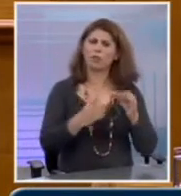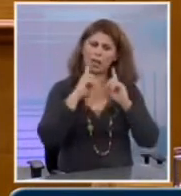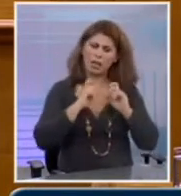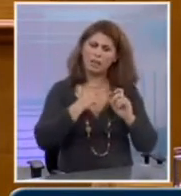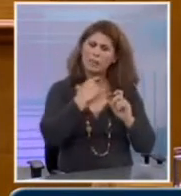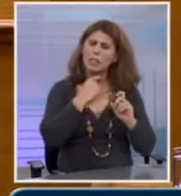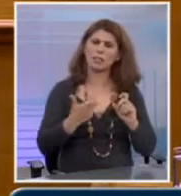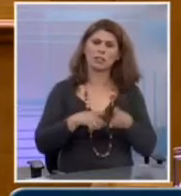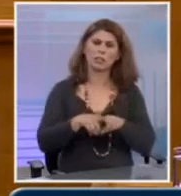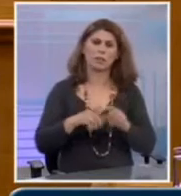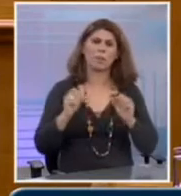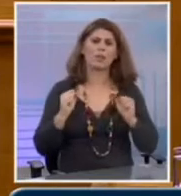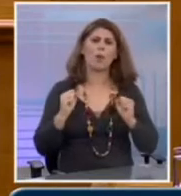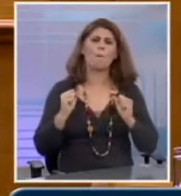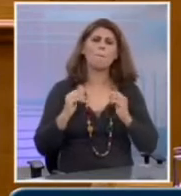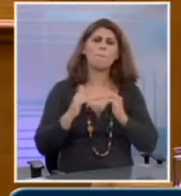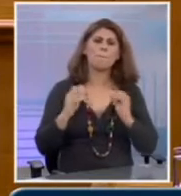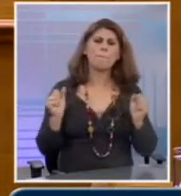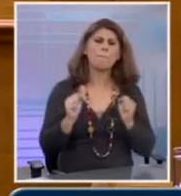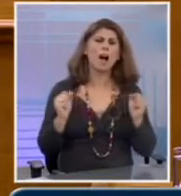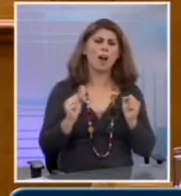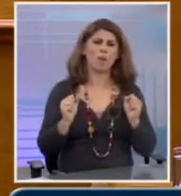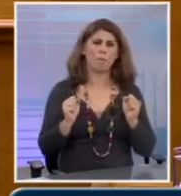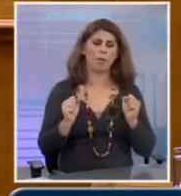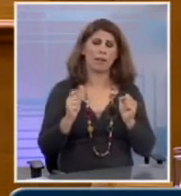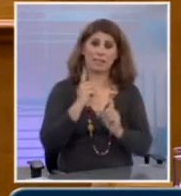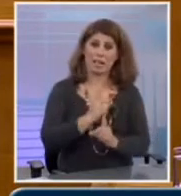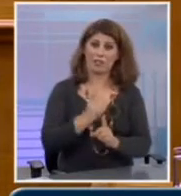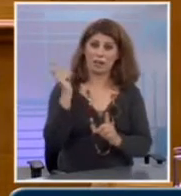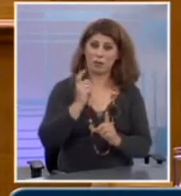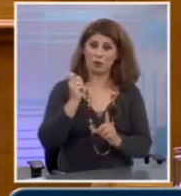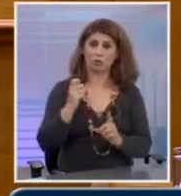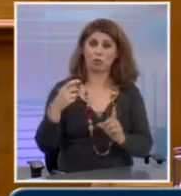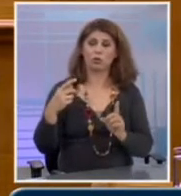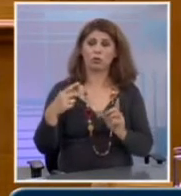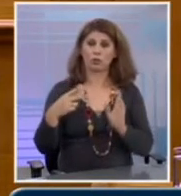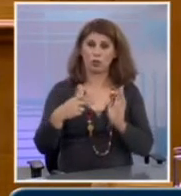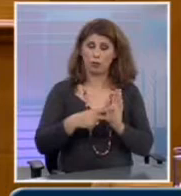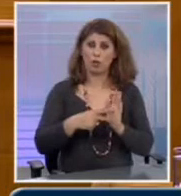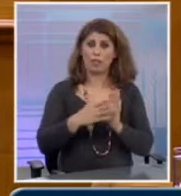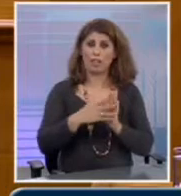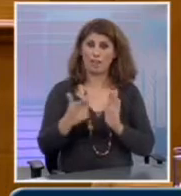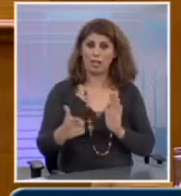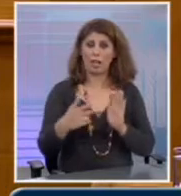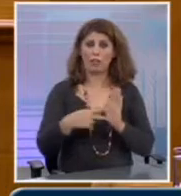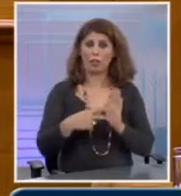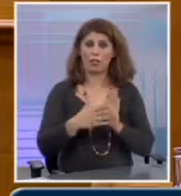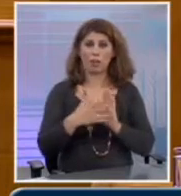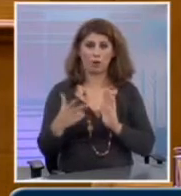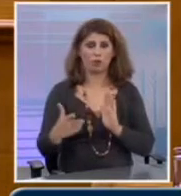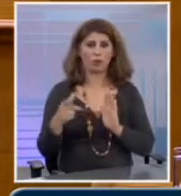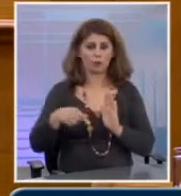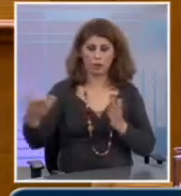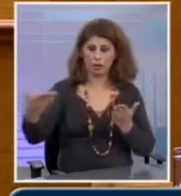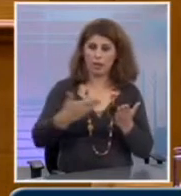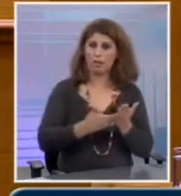εξαναγκαστική σχετικά με το πάγωμα της ορίμανσης για τα ειδικά μισθολόγια του 2017 και στο 2018, έρχεται εδώ